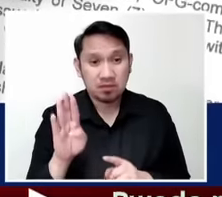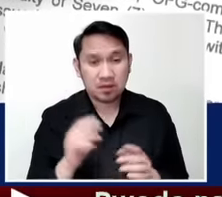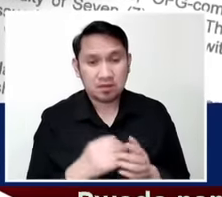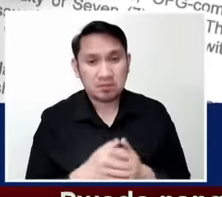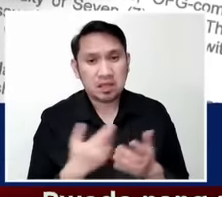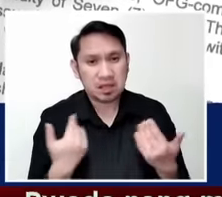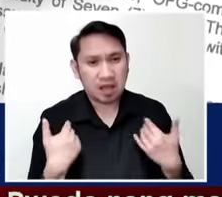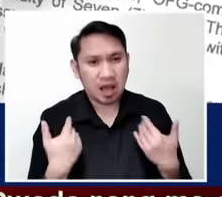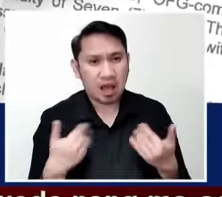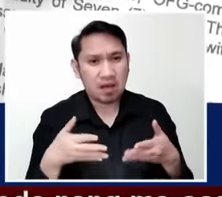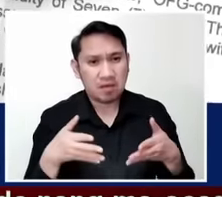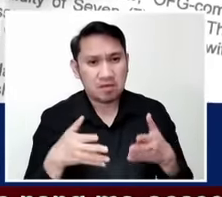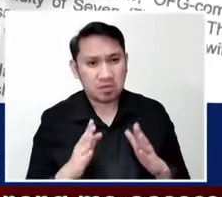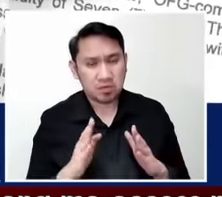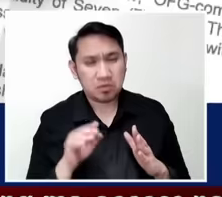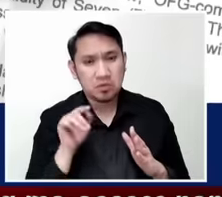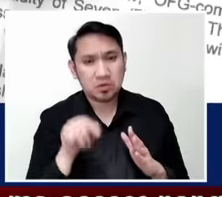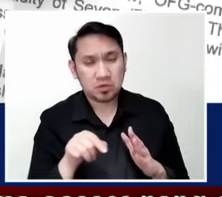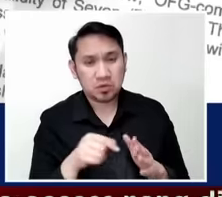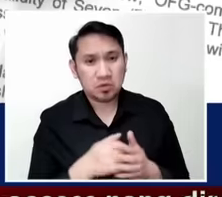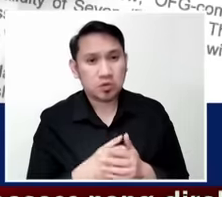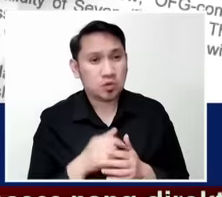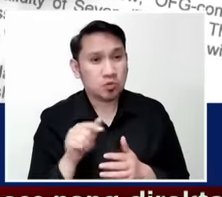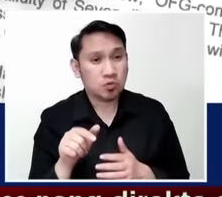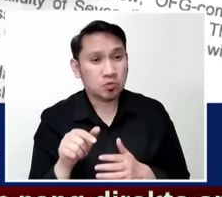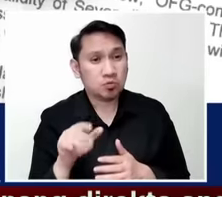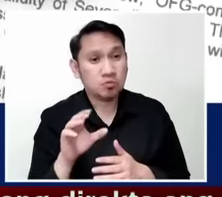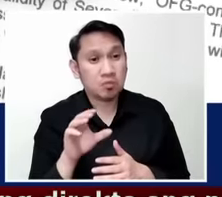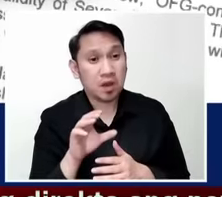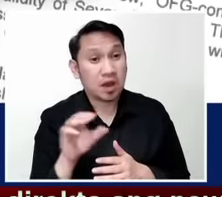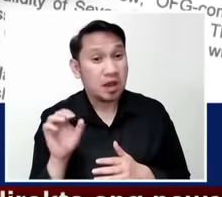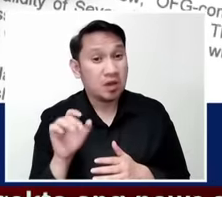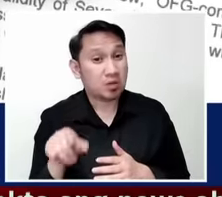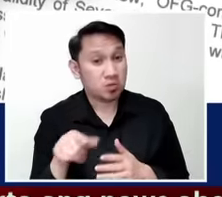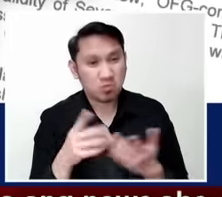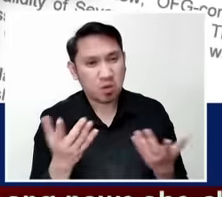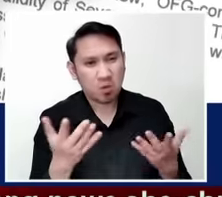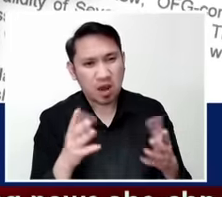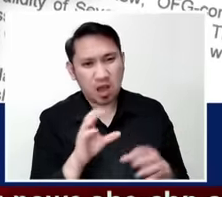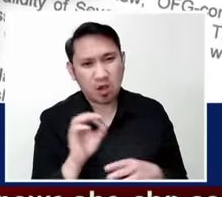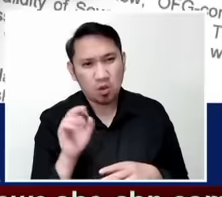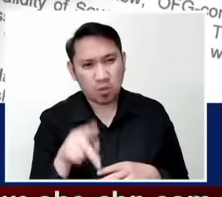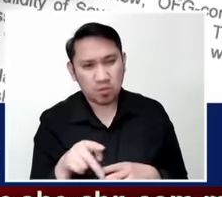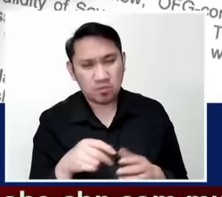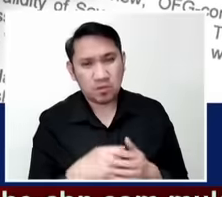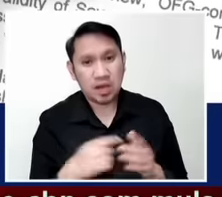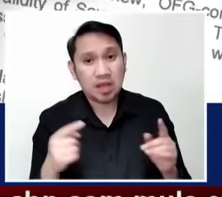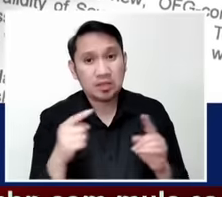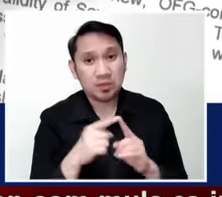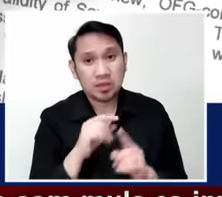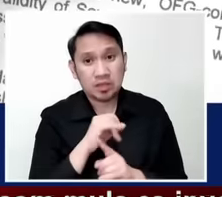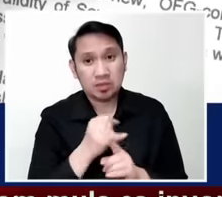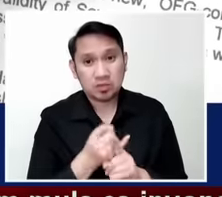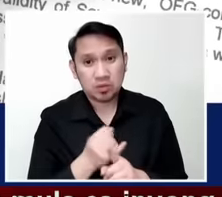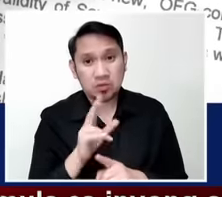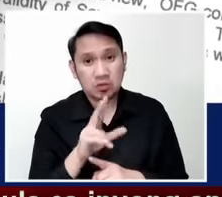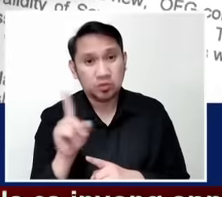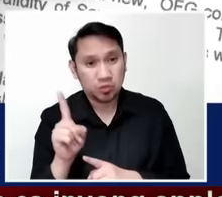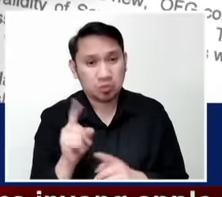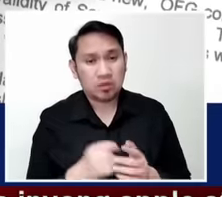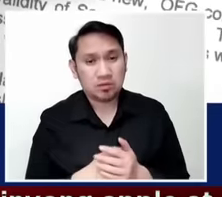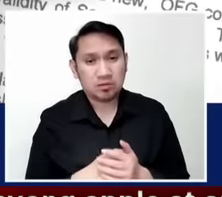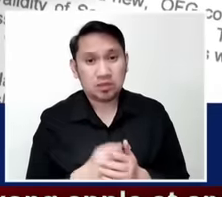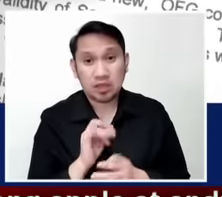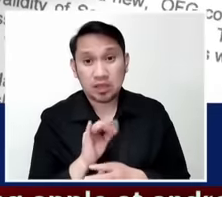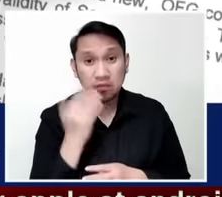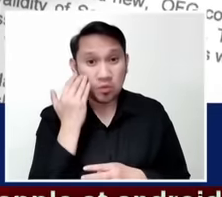papayagan na lang pumasada ang mga unconsolidated jeepney o PUV operator tulad ni Mang Rico hanggang January 31 kung